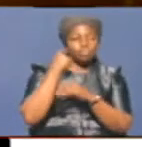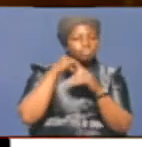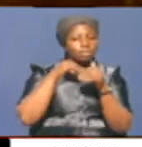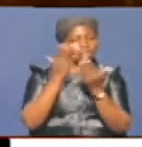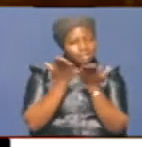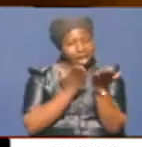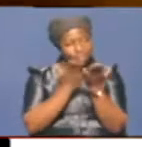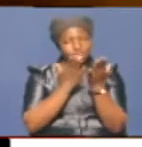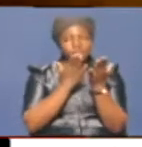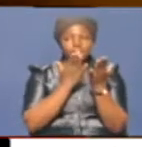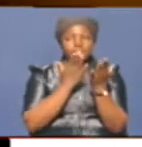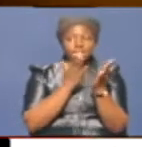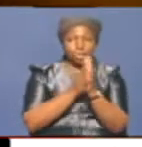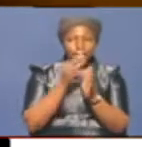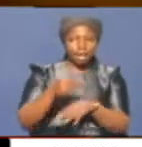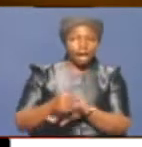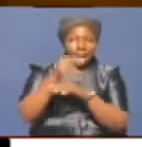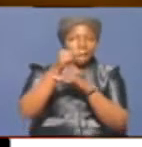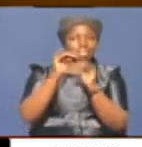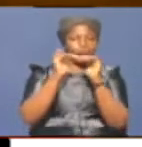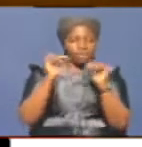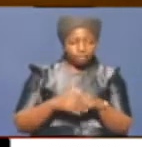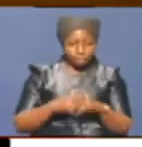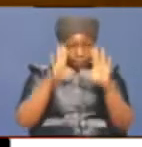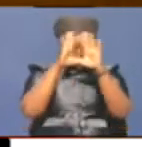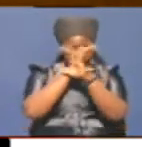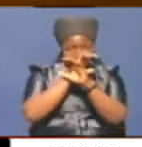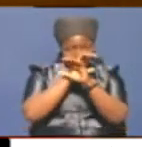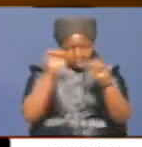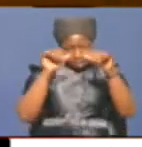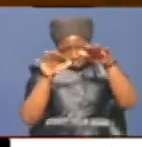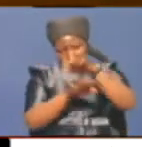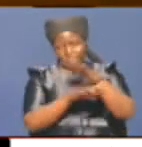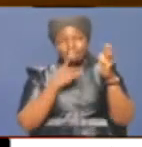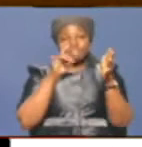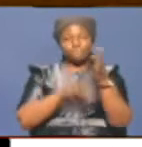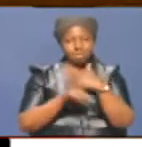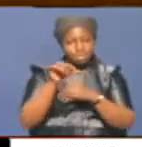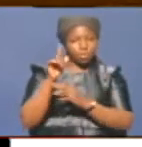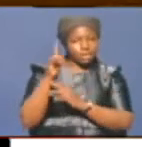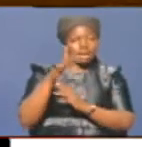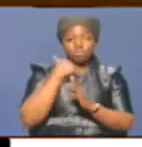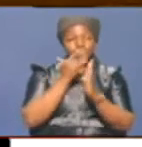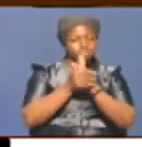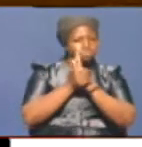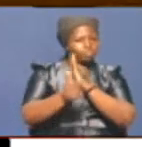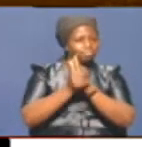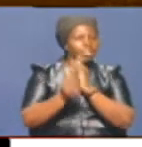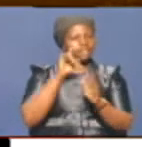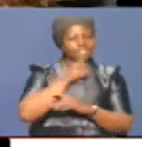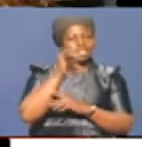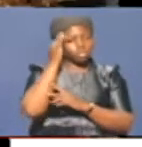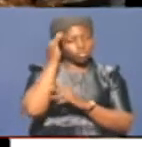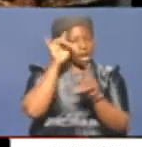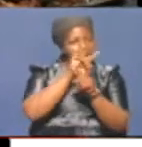juu. Naibu wa Rais William Ruto amemtaja marehemu kuwa mwanasheria aliyebobea, aliyekuwa na ufahamu kina kuhusu katiba na